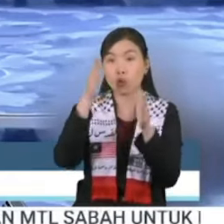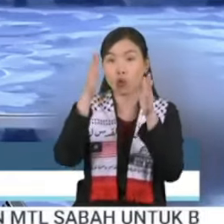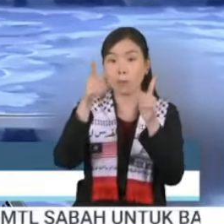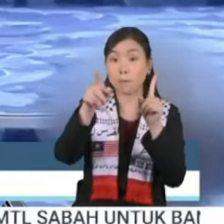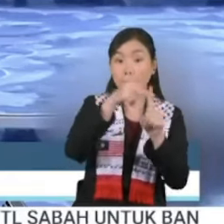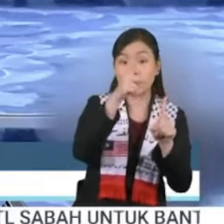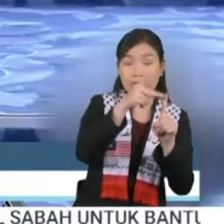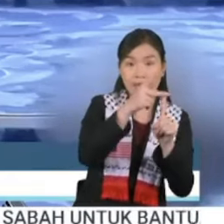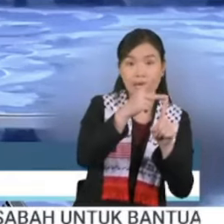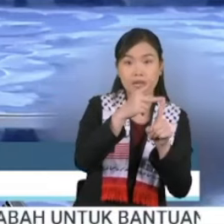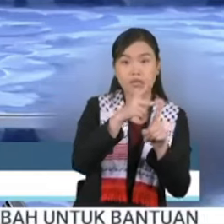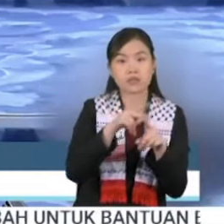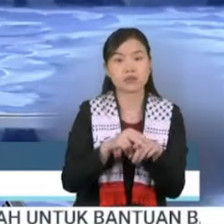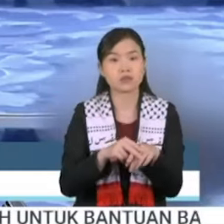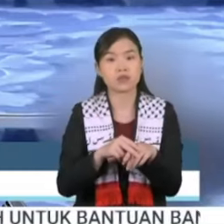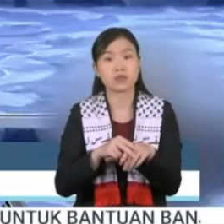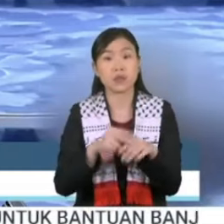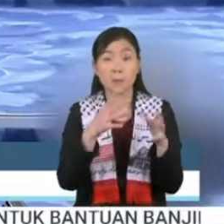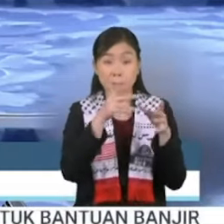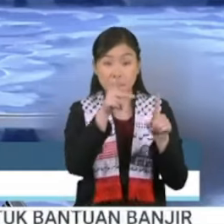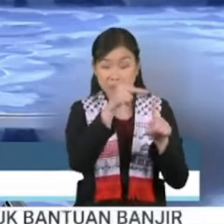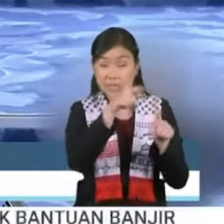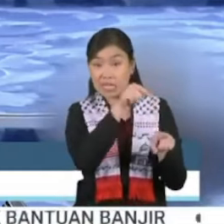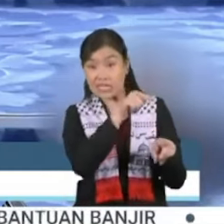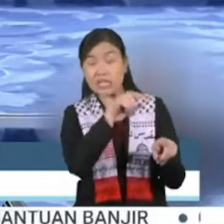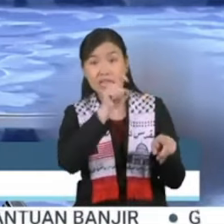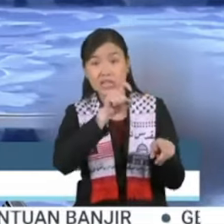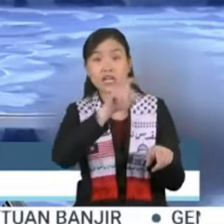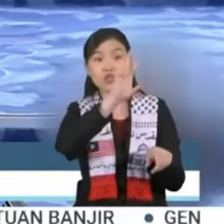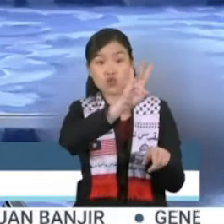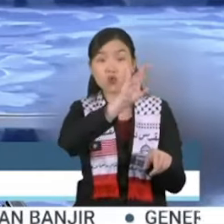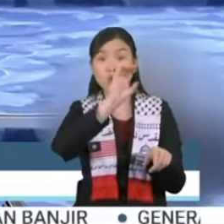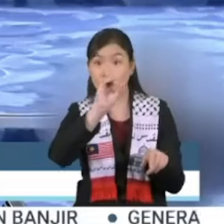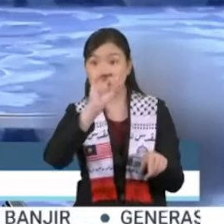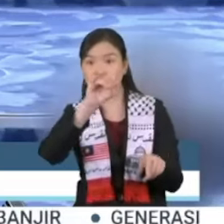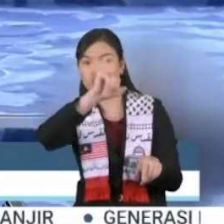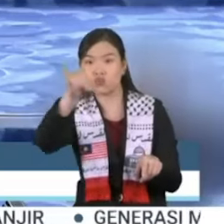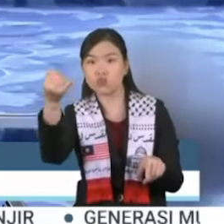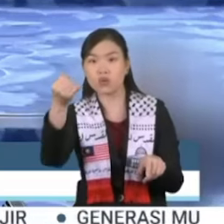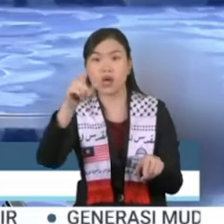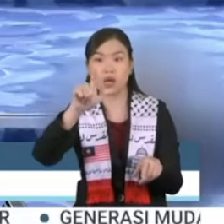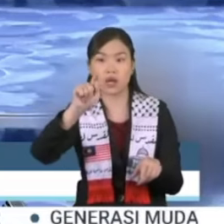besar. Pulau Pinang 700 juta liter sehari.